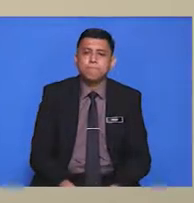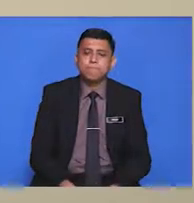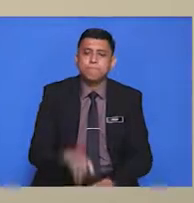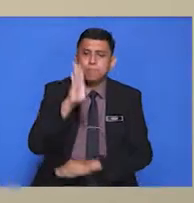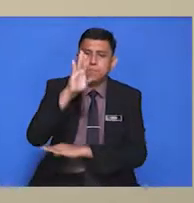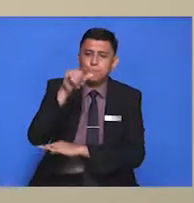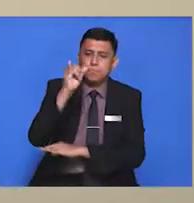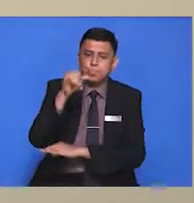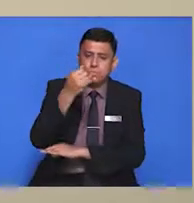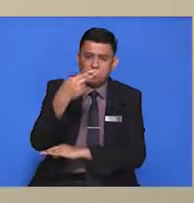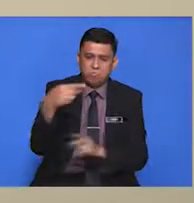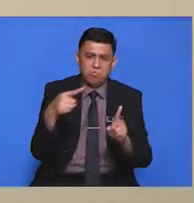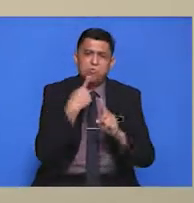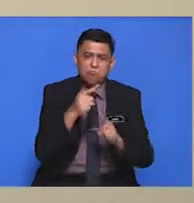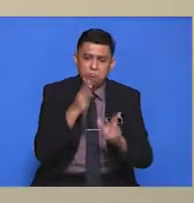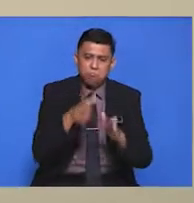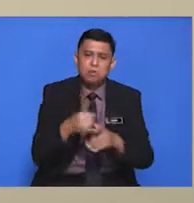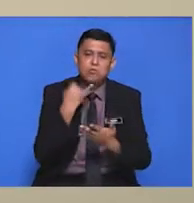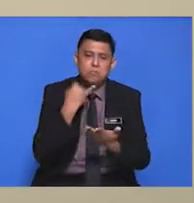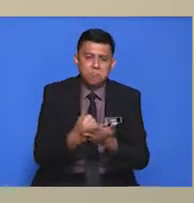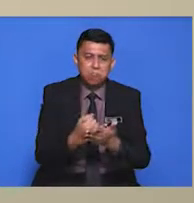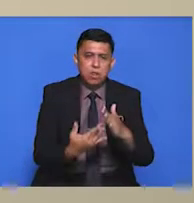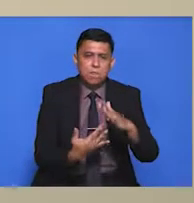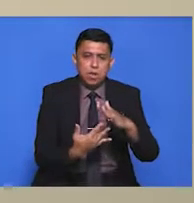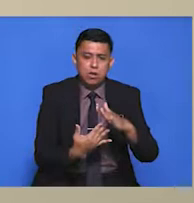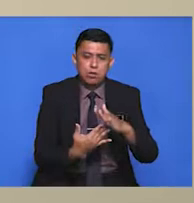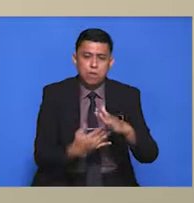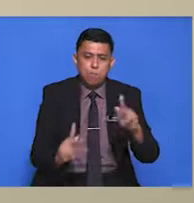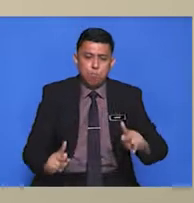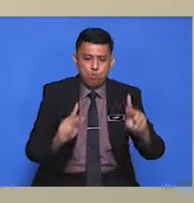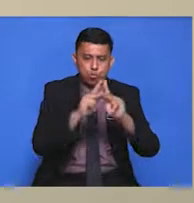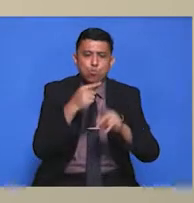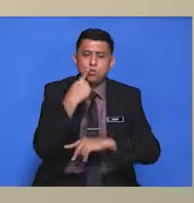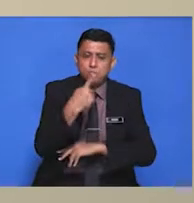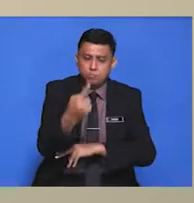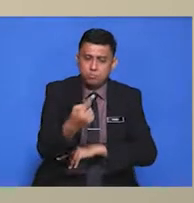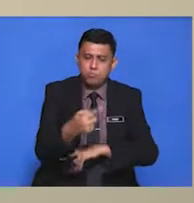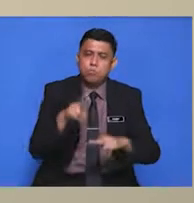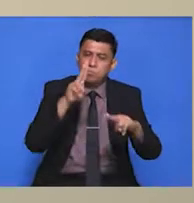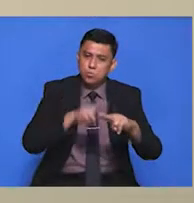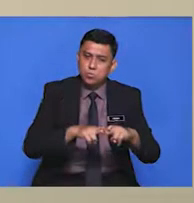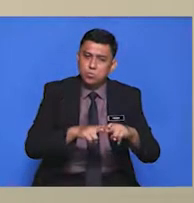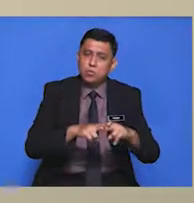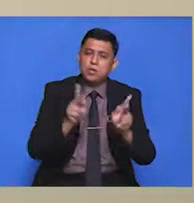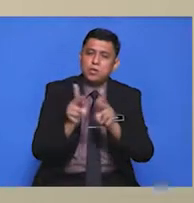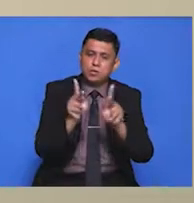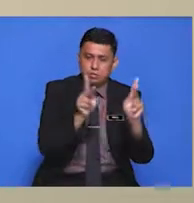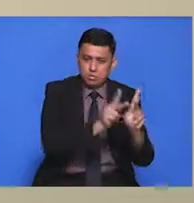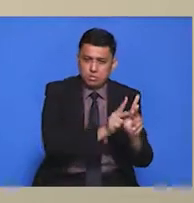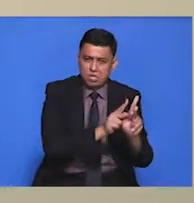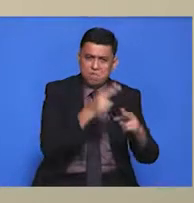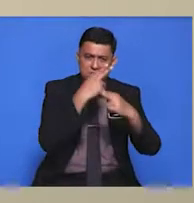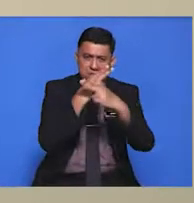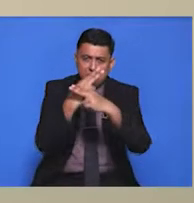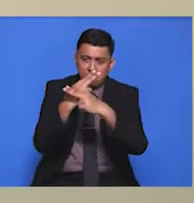Binjah tetap menyuruh Samseng umpahannya membakar pondok tersebut. Penduduk kampung cuba menghalang perbuatan